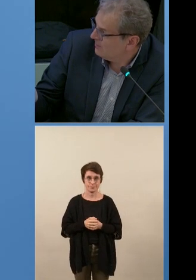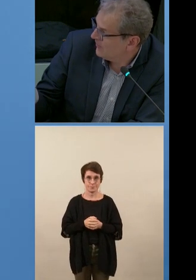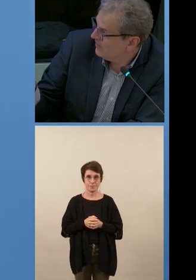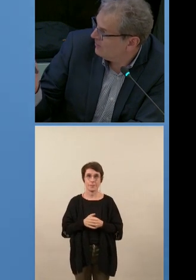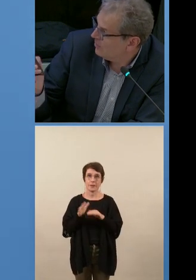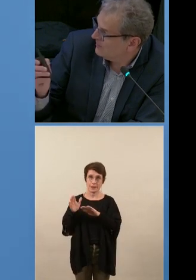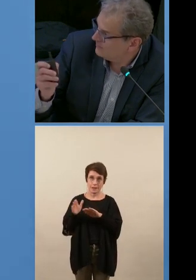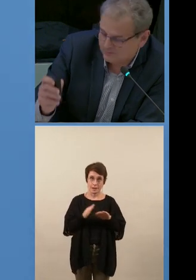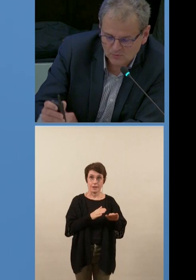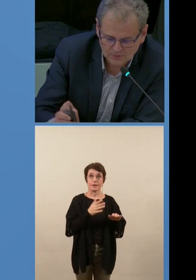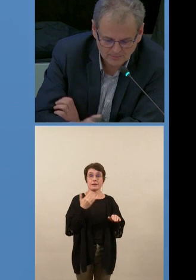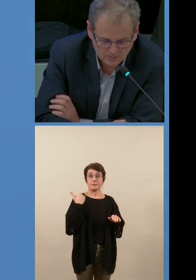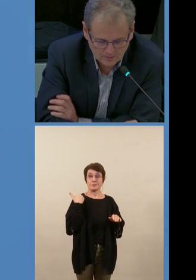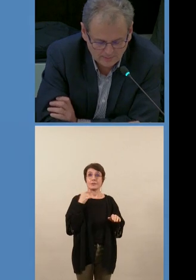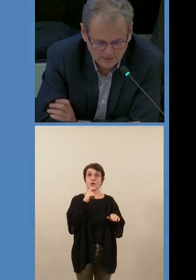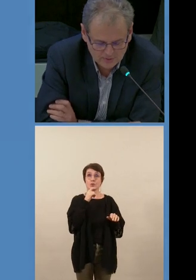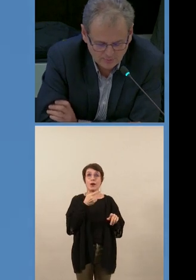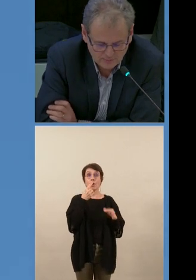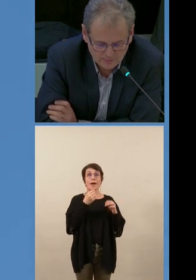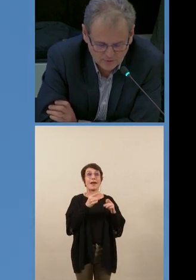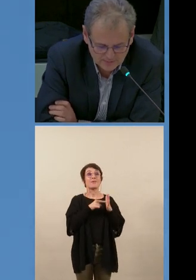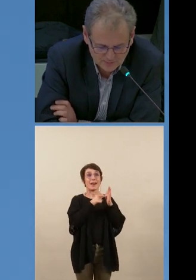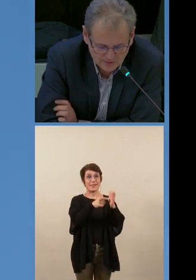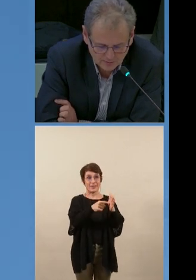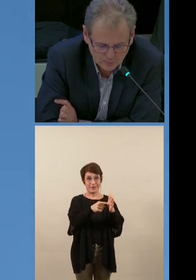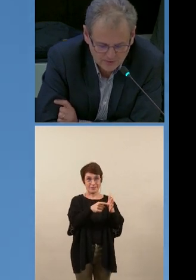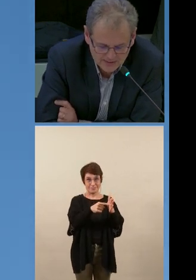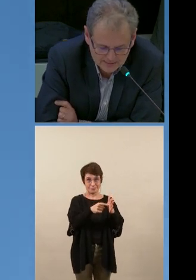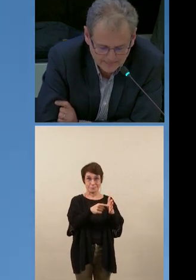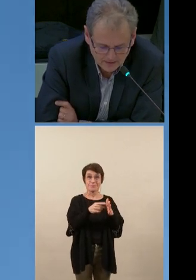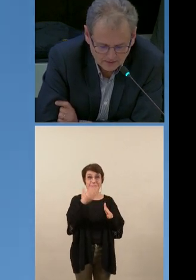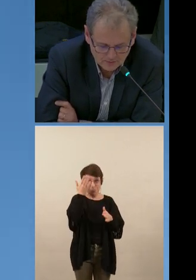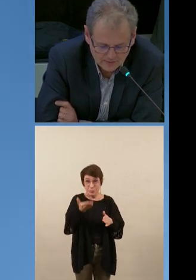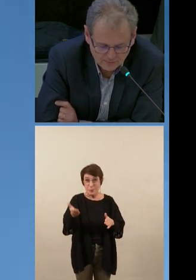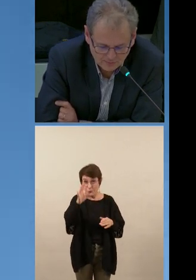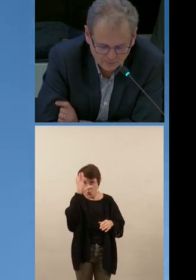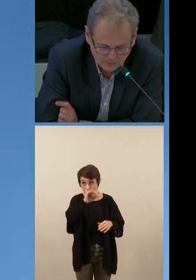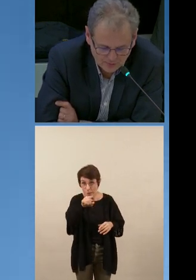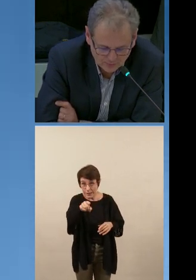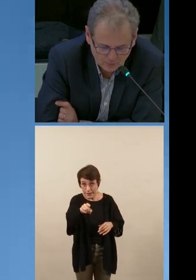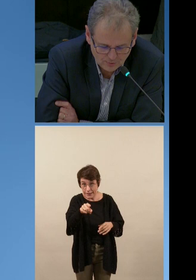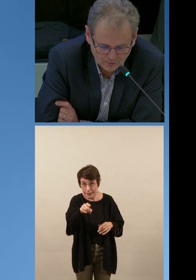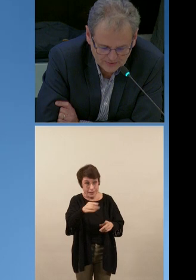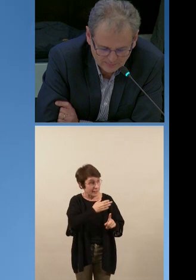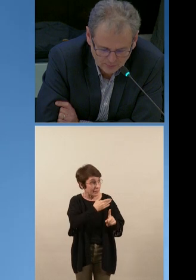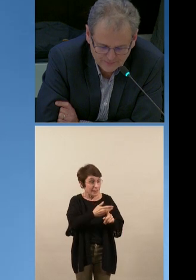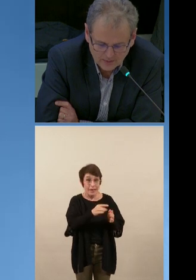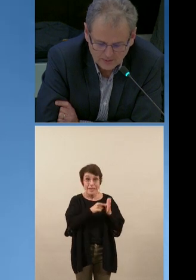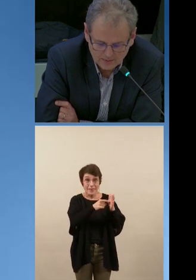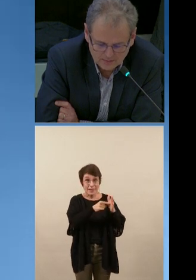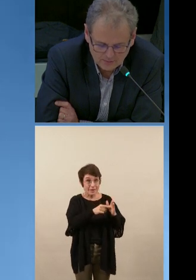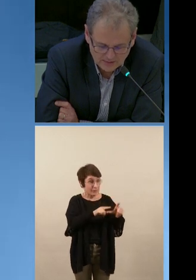évoquée précédemment donc d'abord rappeleer un petit peu la mémoire à ceux qui l'auraient oublié de l'évolution de la courbe de